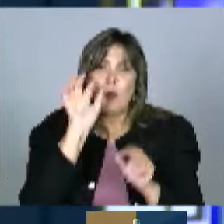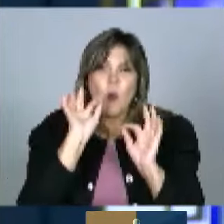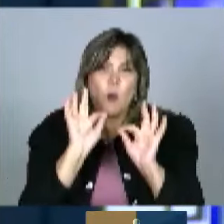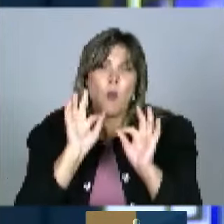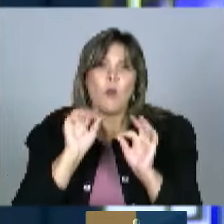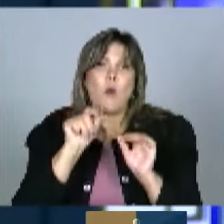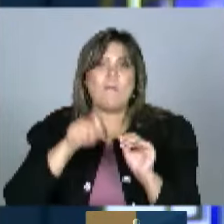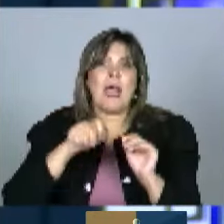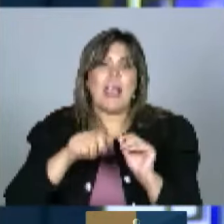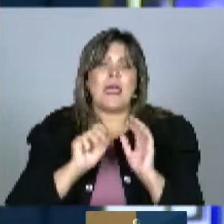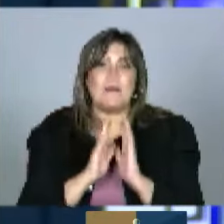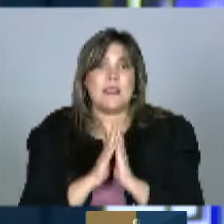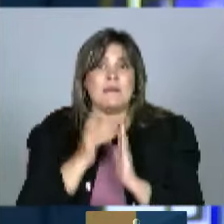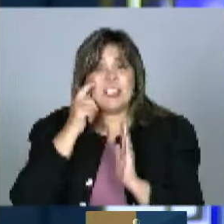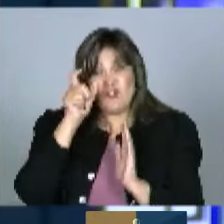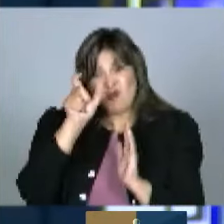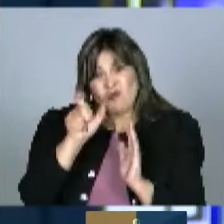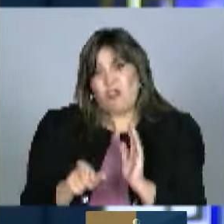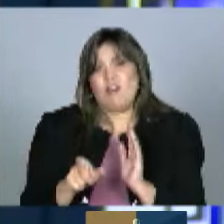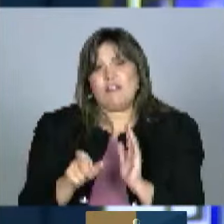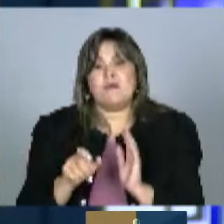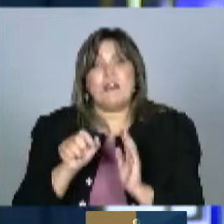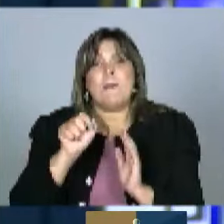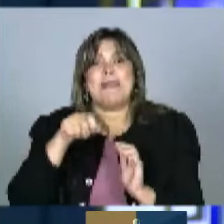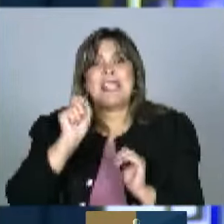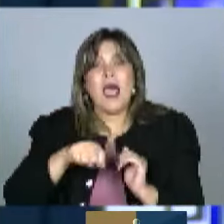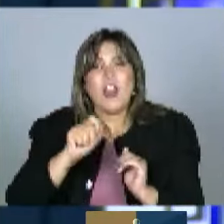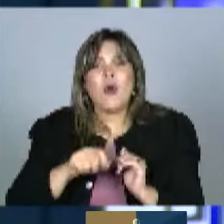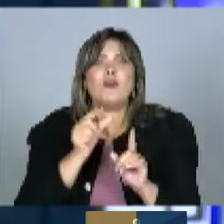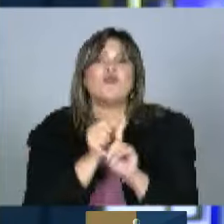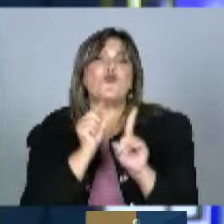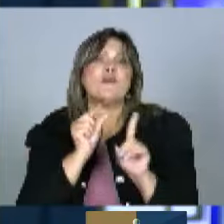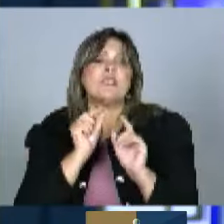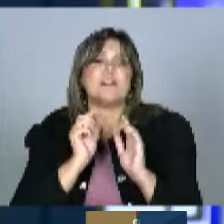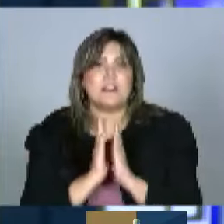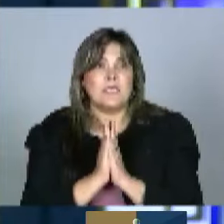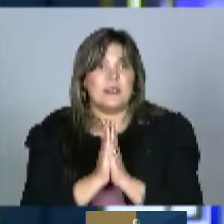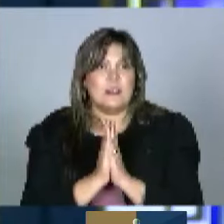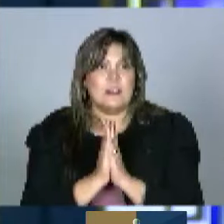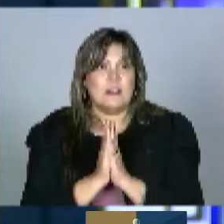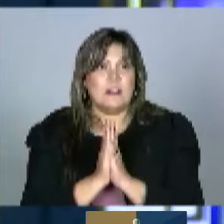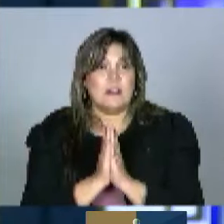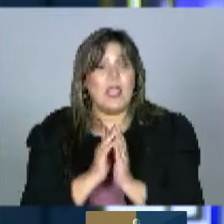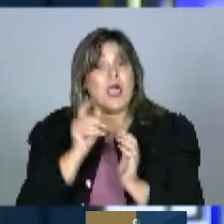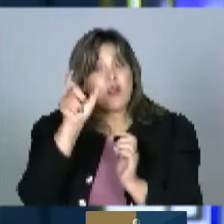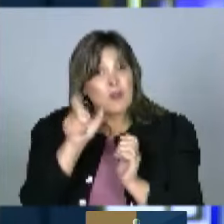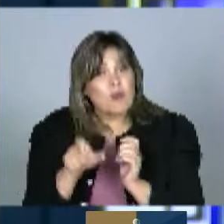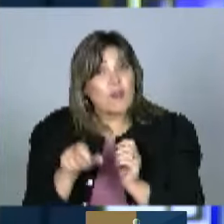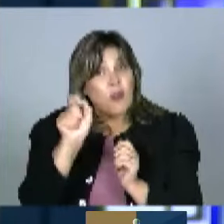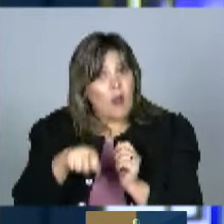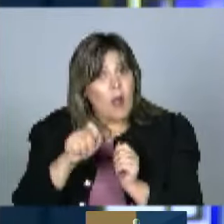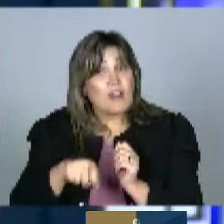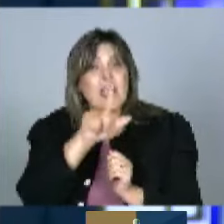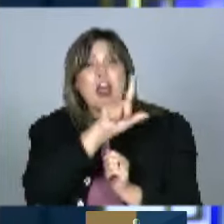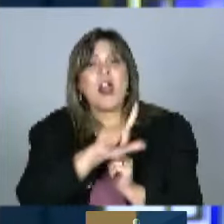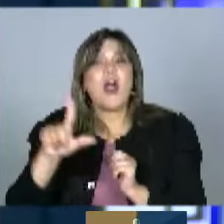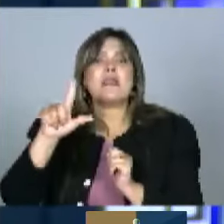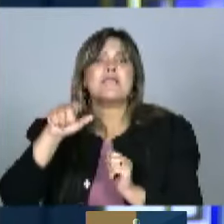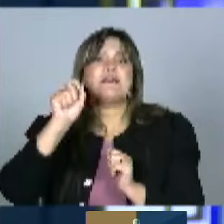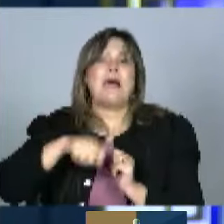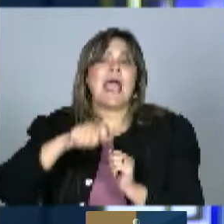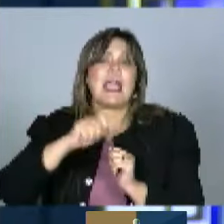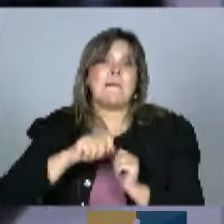الامور الوقتيه قاضي جزئي اما ضي الامور الوقتيه رئيس محكمه